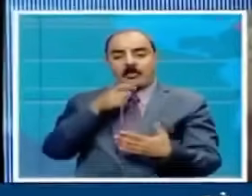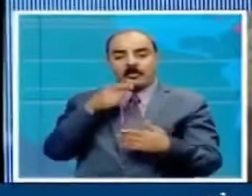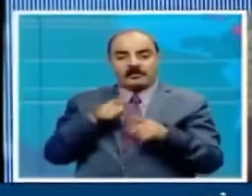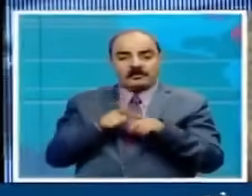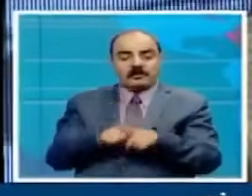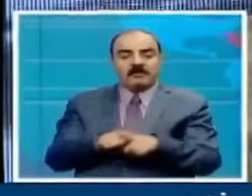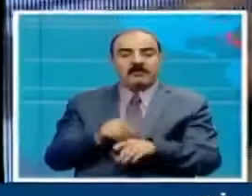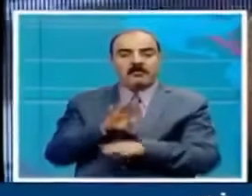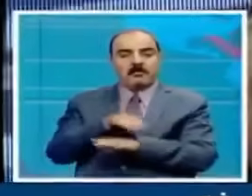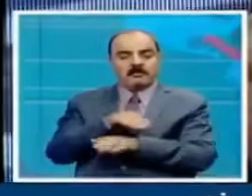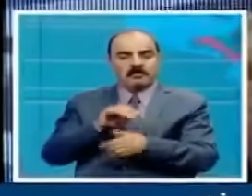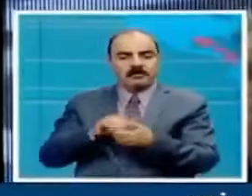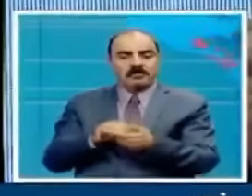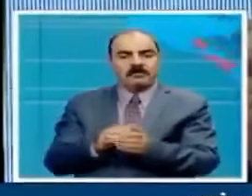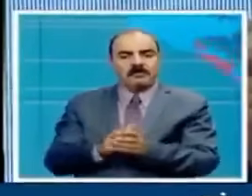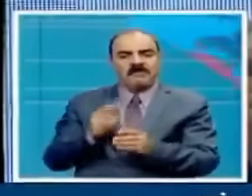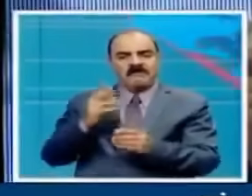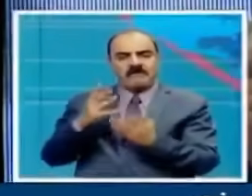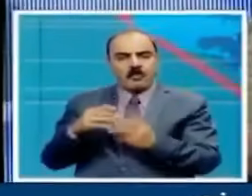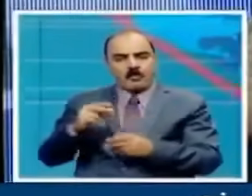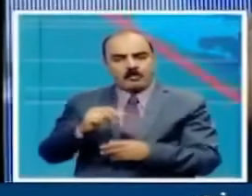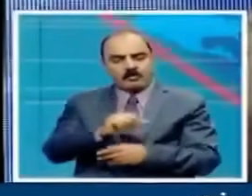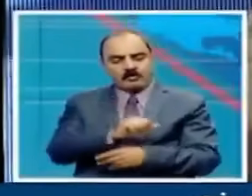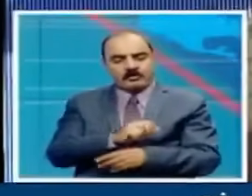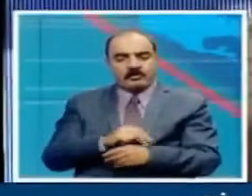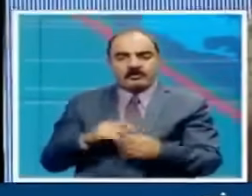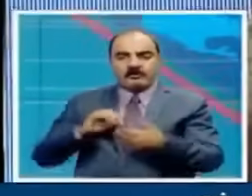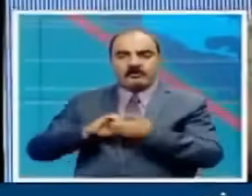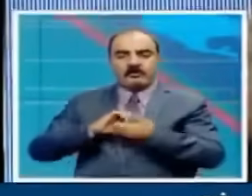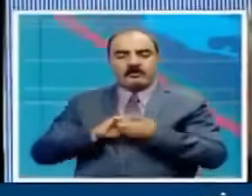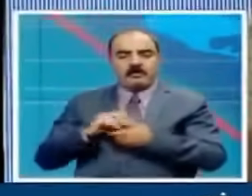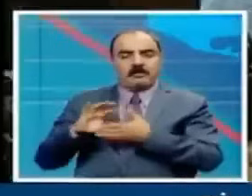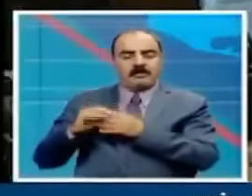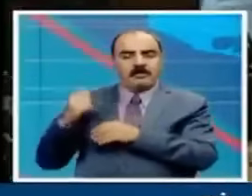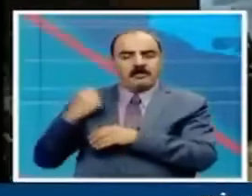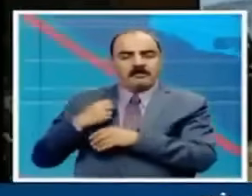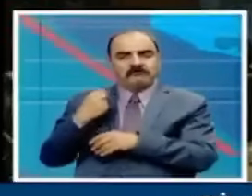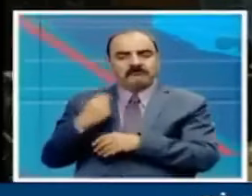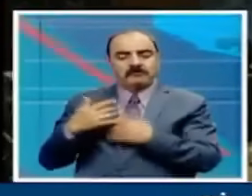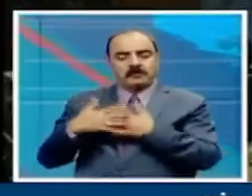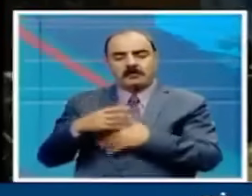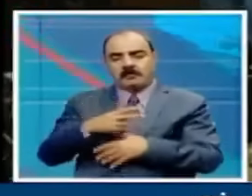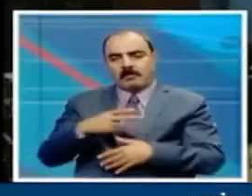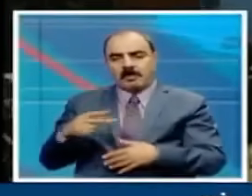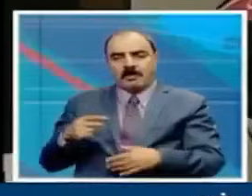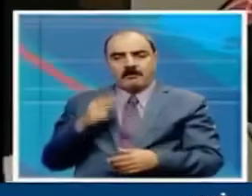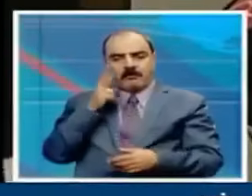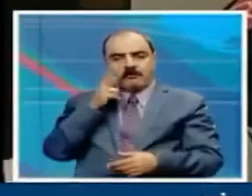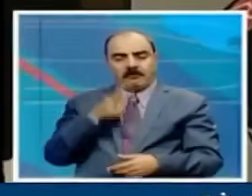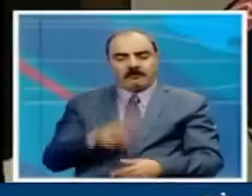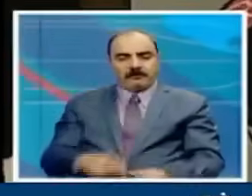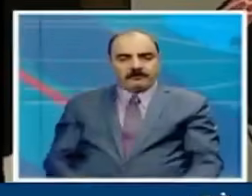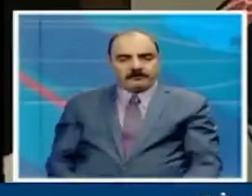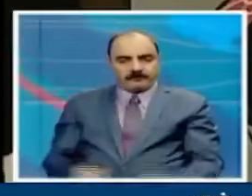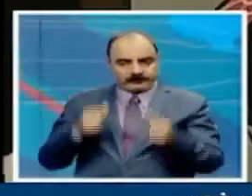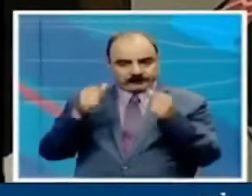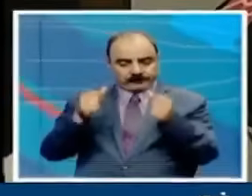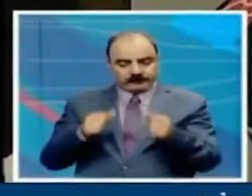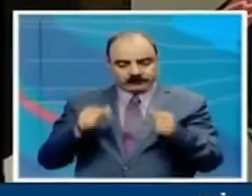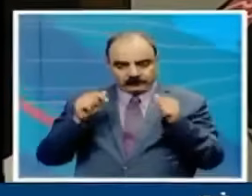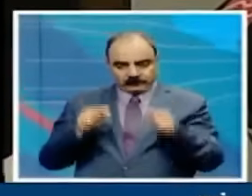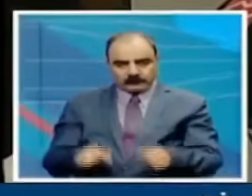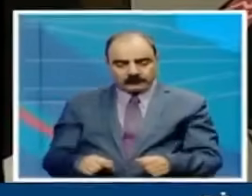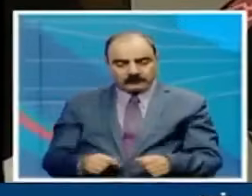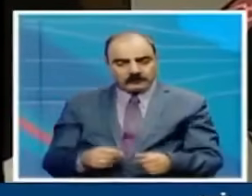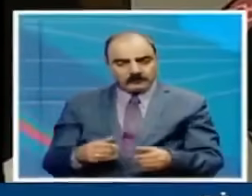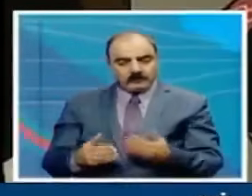البيئة والتخطيط والتنمية الاقتصادية وشركاء التنمية من رجال الصناعة والبنوك والإعلام. تم إعلان اليوم